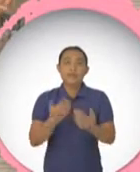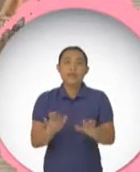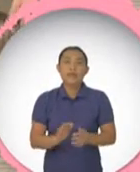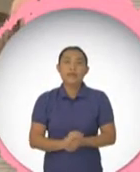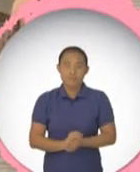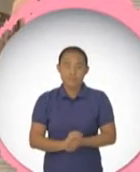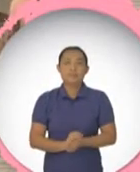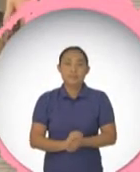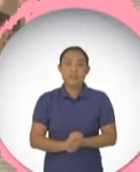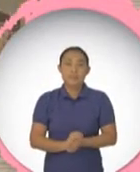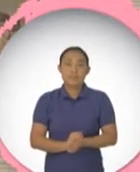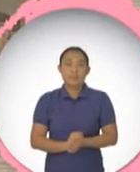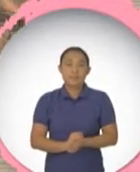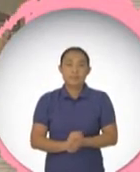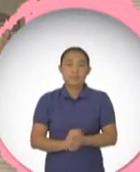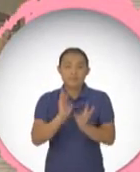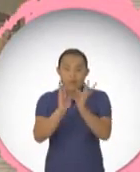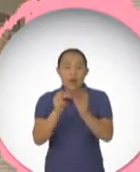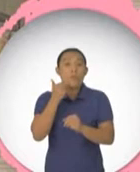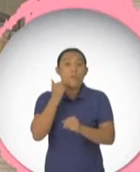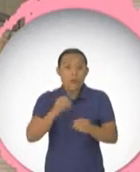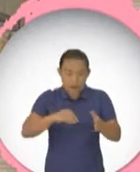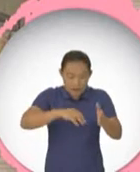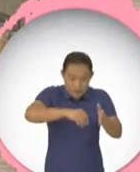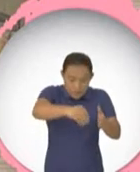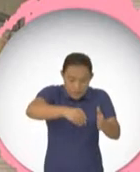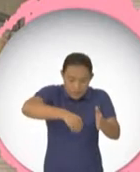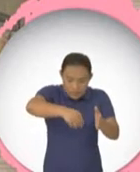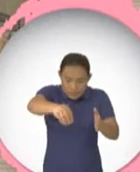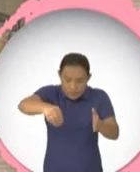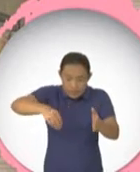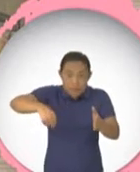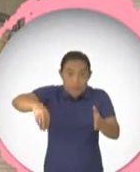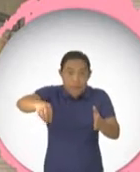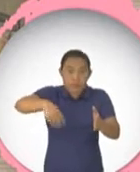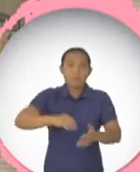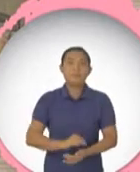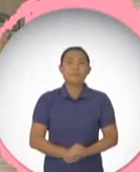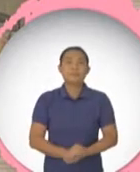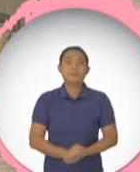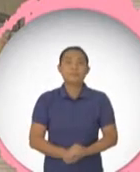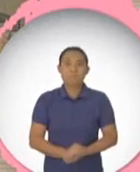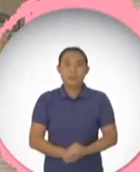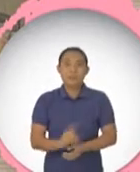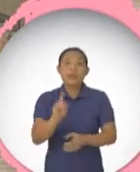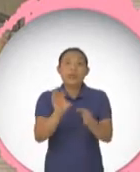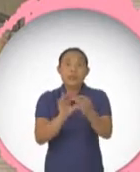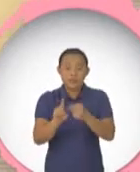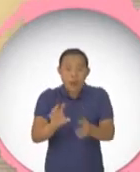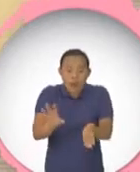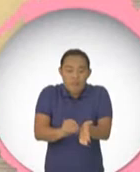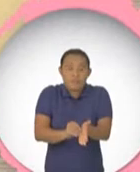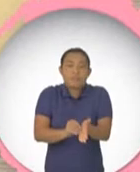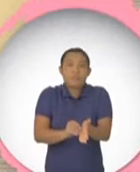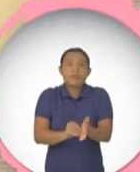ควรทาปริมาณเท่านี้ แค่บางๆค่ะตัวไข่ขาวเป็นแค่ตัวที่ยึดให้น้ำตาลมันเกาะติดกับตัวแผ่นแป้งของเ